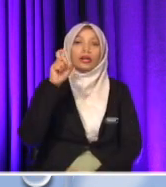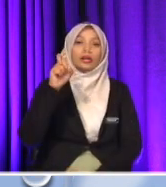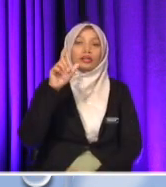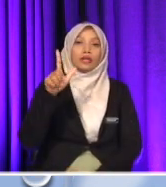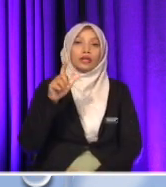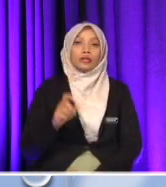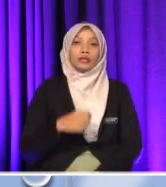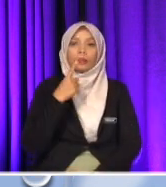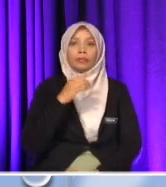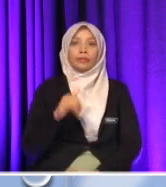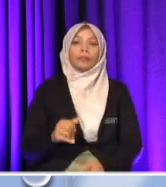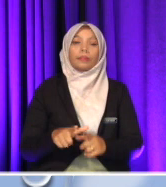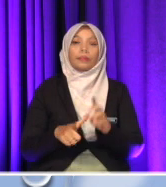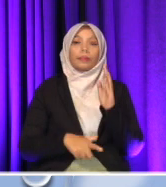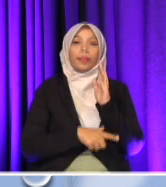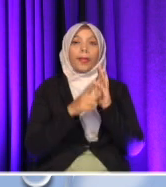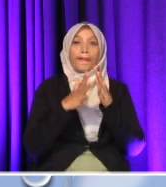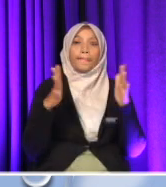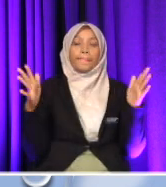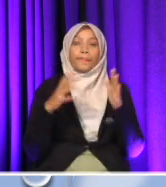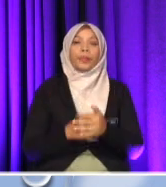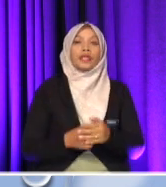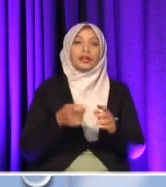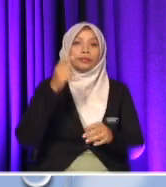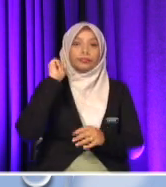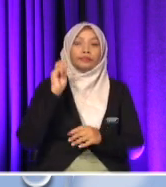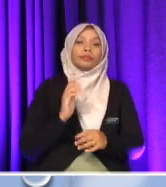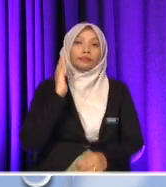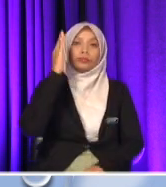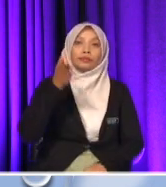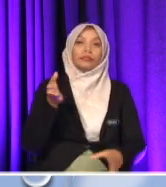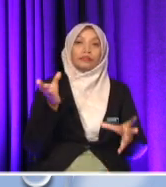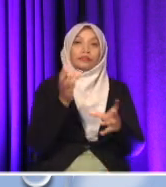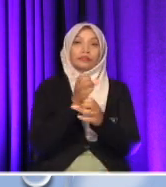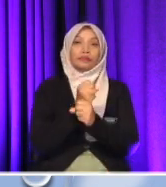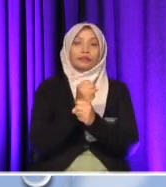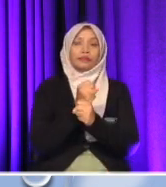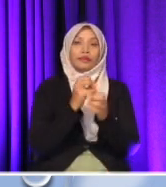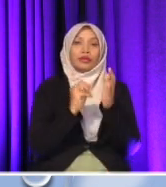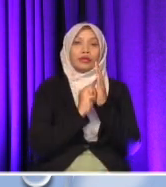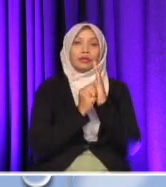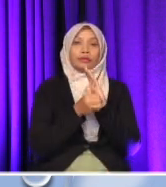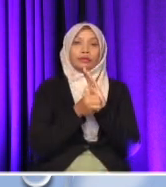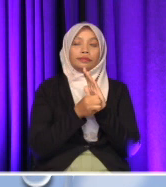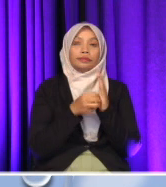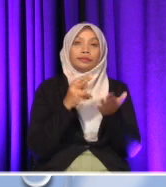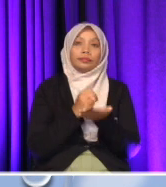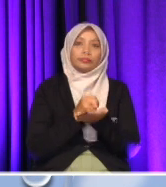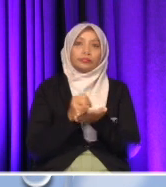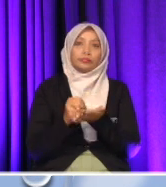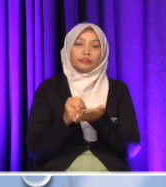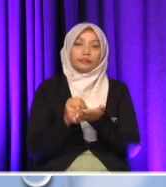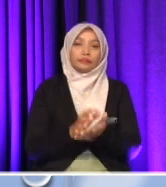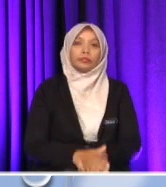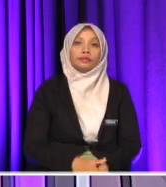lebih besar. Okey. Siapa yang lebih besar tadi kita akan dapat maksudnya nilai tu perintang ni